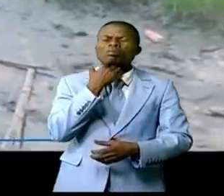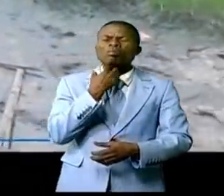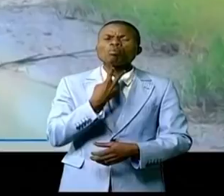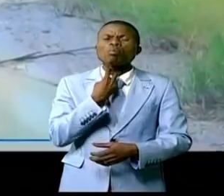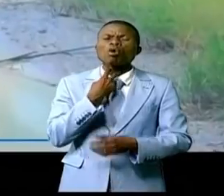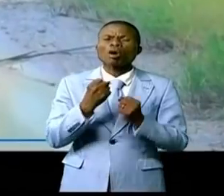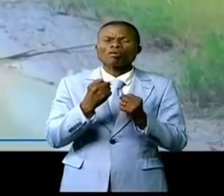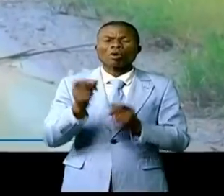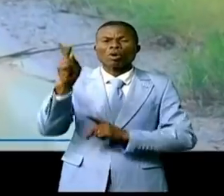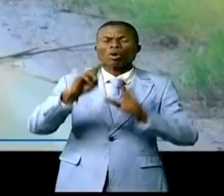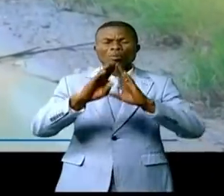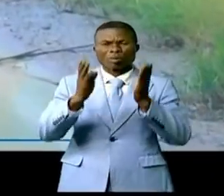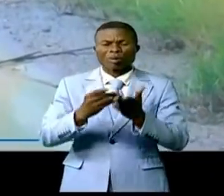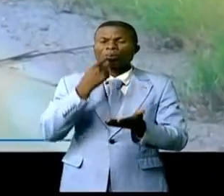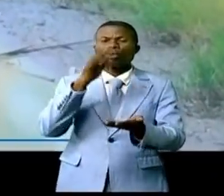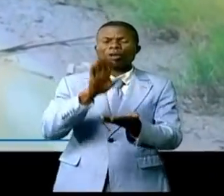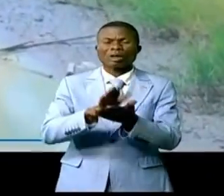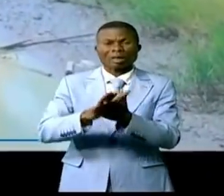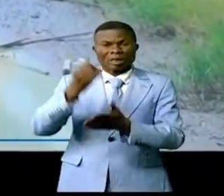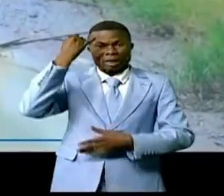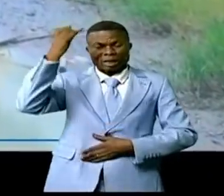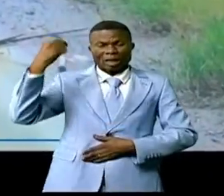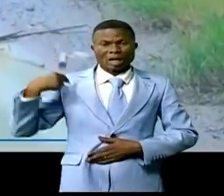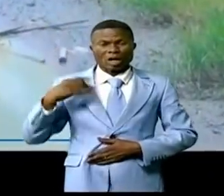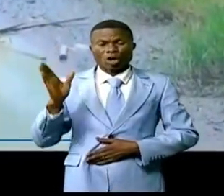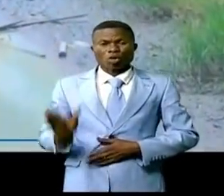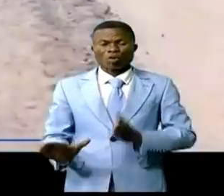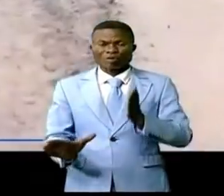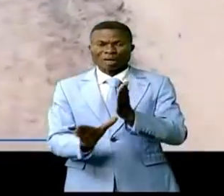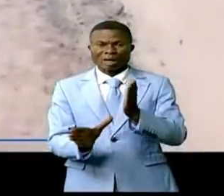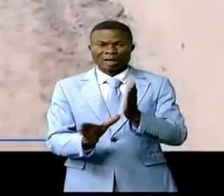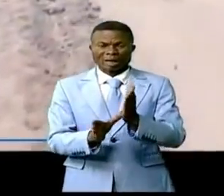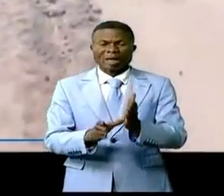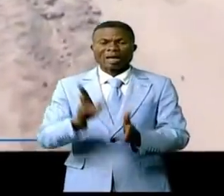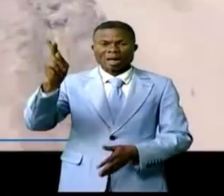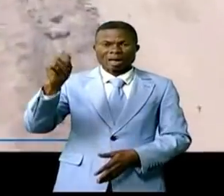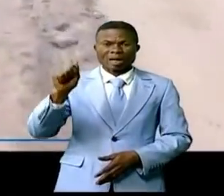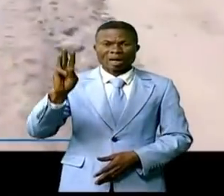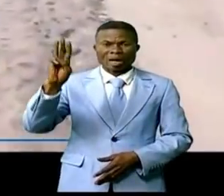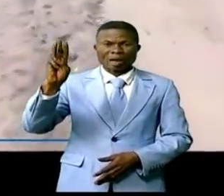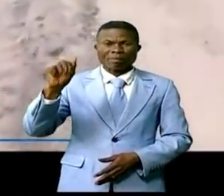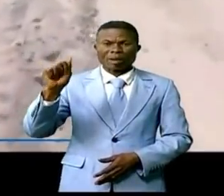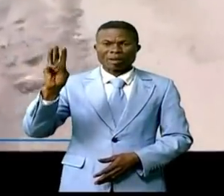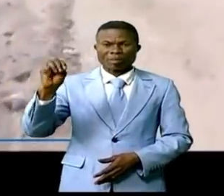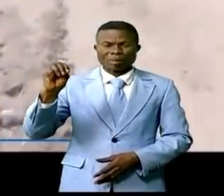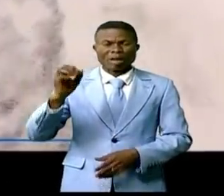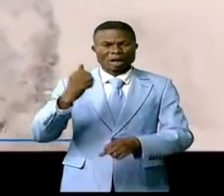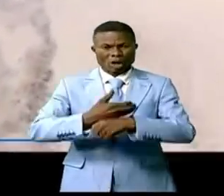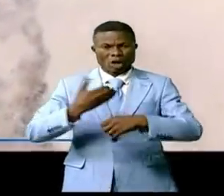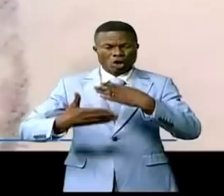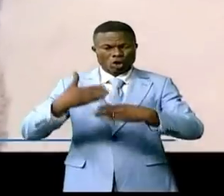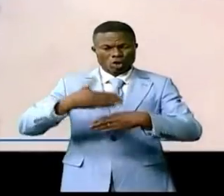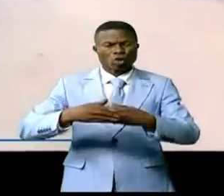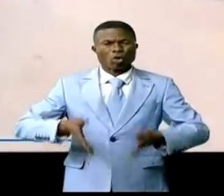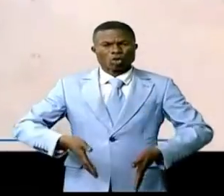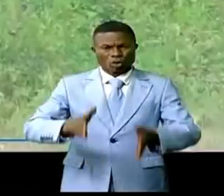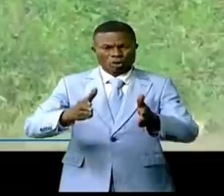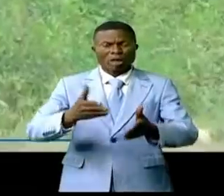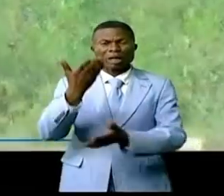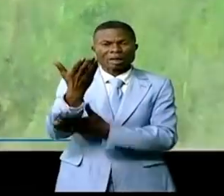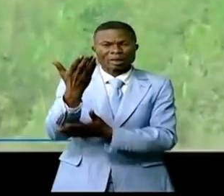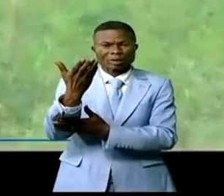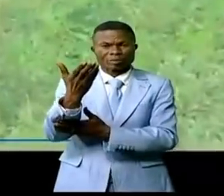du Haut-Lomami félicite l'initiative du gouverneur Aï Kabamba Ilungo-Obatami de l'entretien des avenues et demande